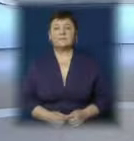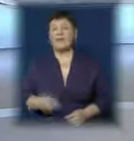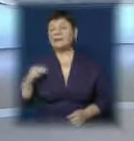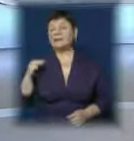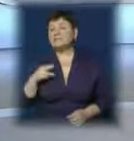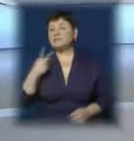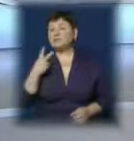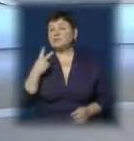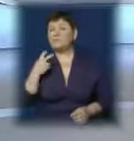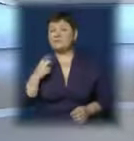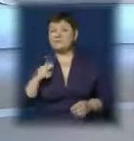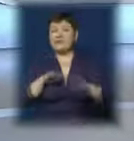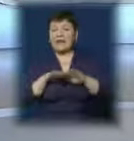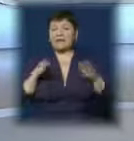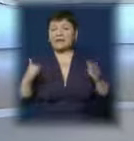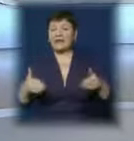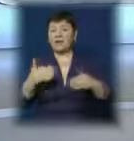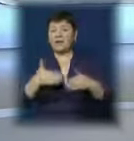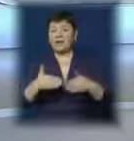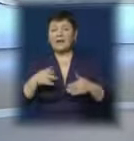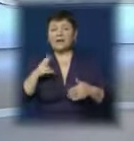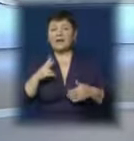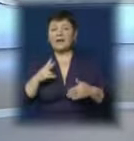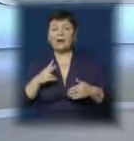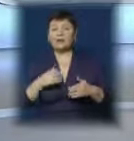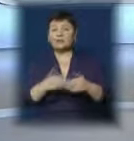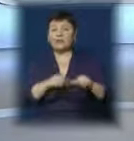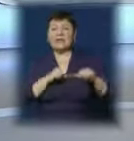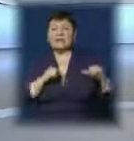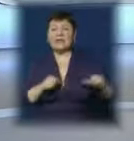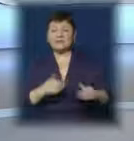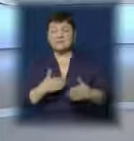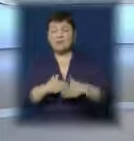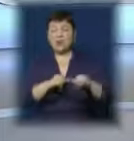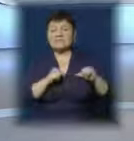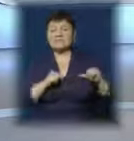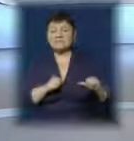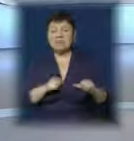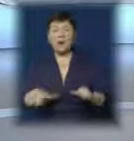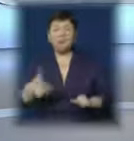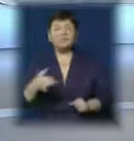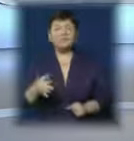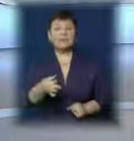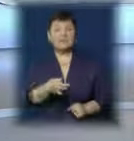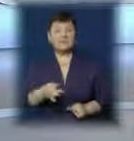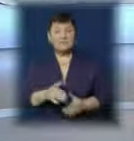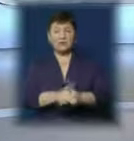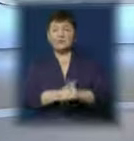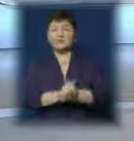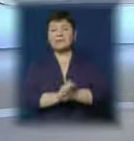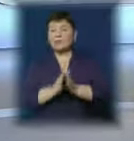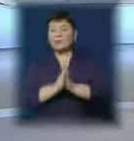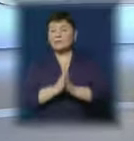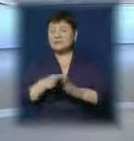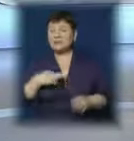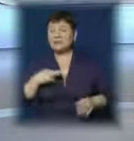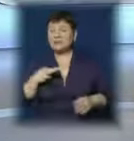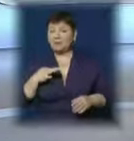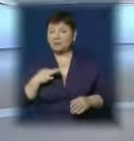Тисячу 200 скриньок для обласної акції «Серце до серця» вже розмістили по всій області. Організатори просять небайдужих